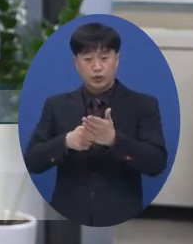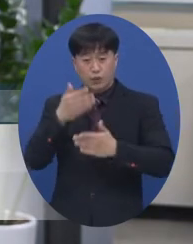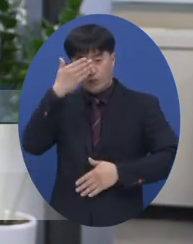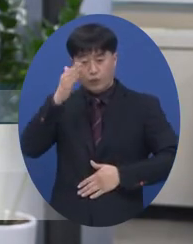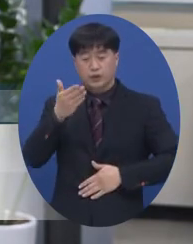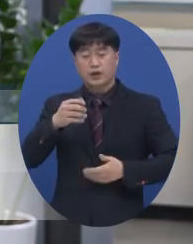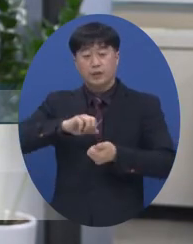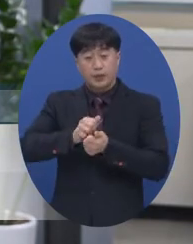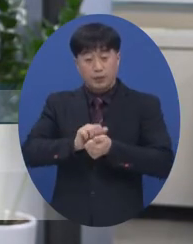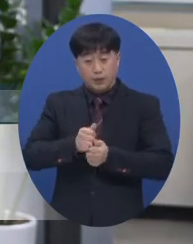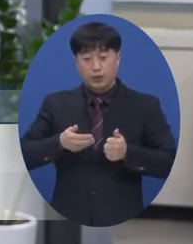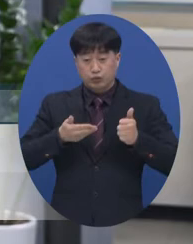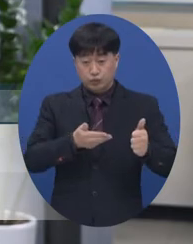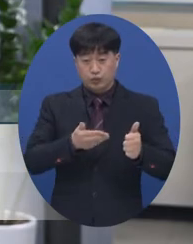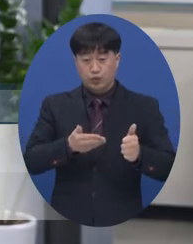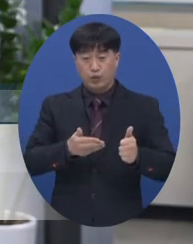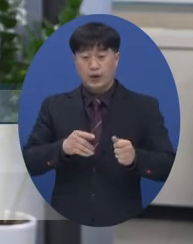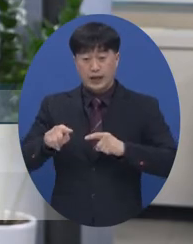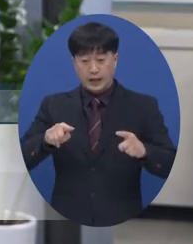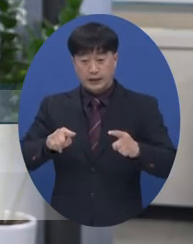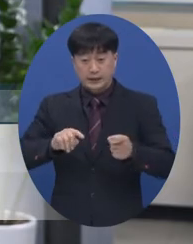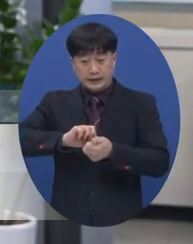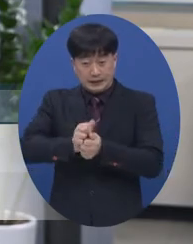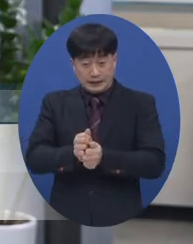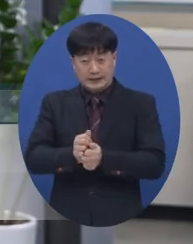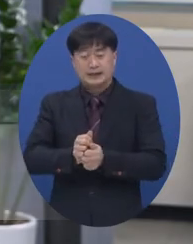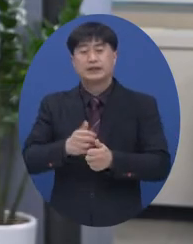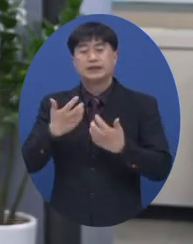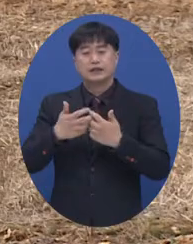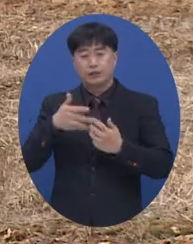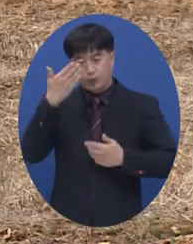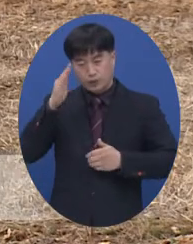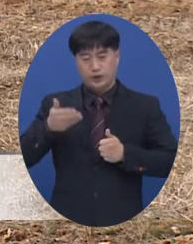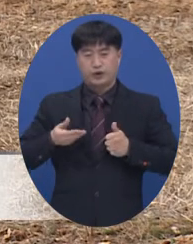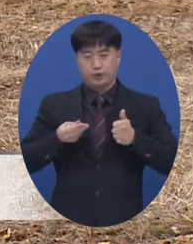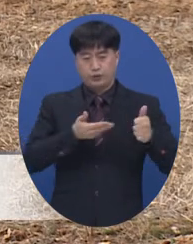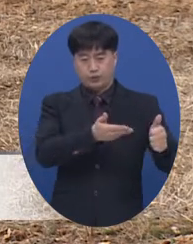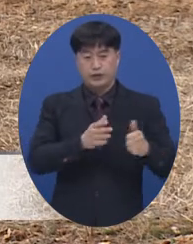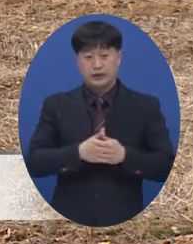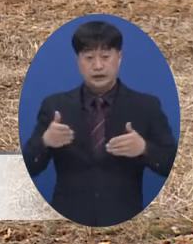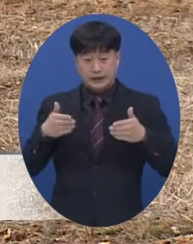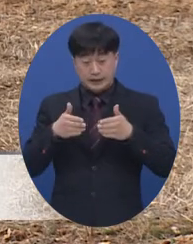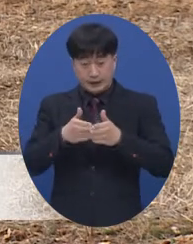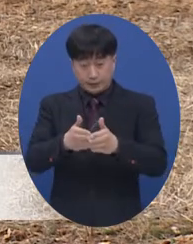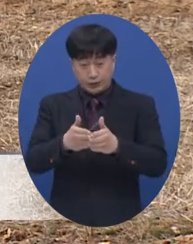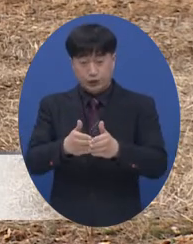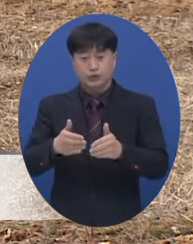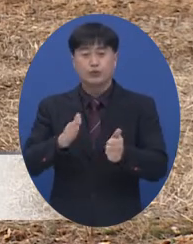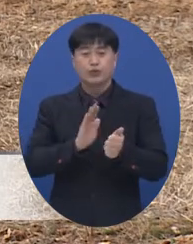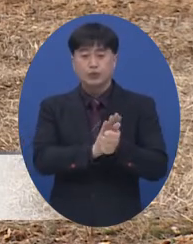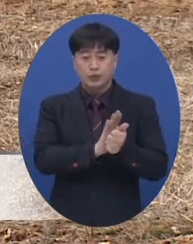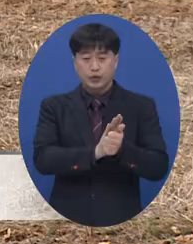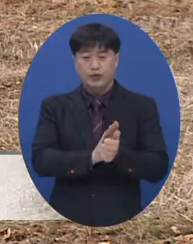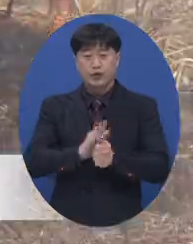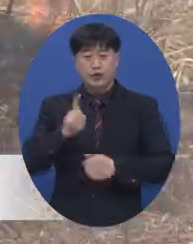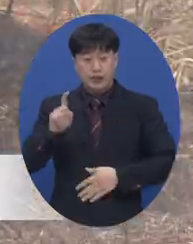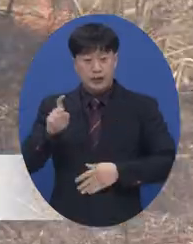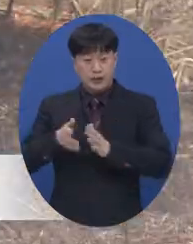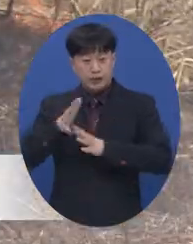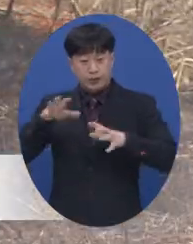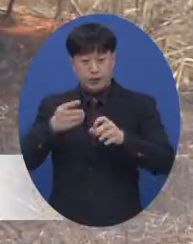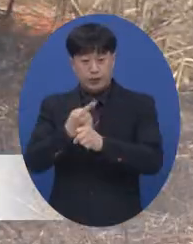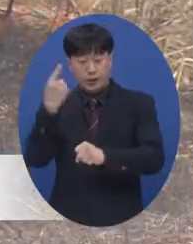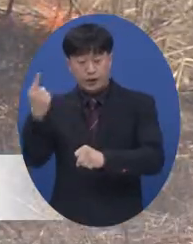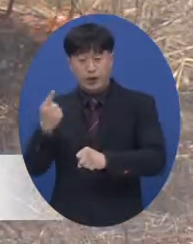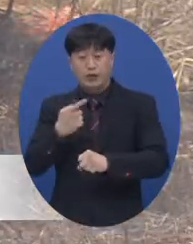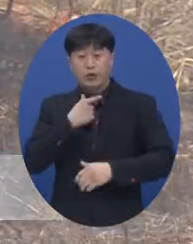해드리고 잔가지 파 세계 기계도 무료로 빌려드립니다 집중 지원을 받는 10개 시 군 외에도 농업 전쟁을